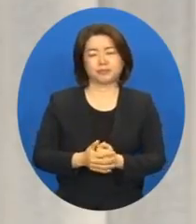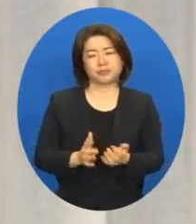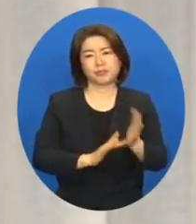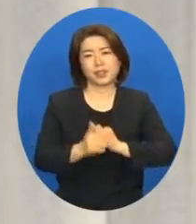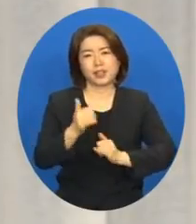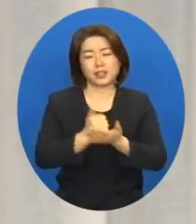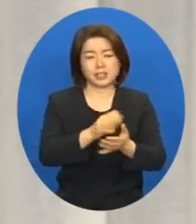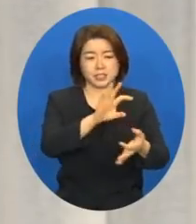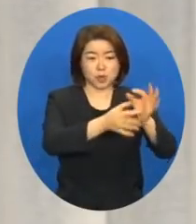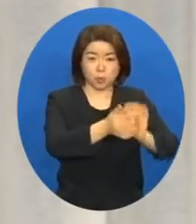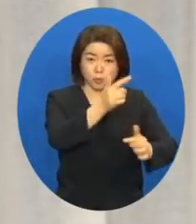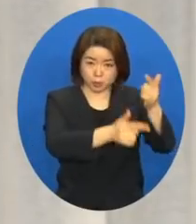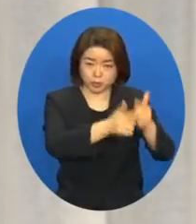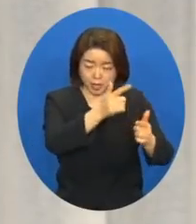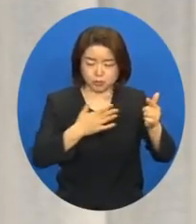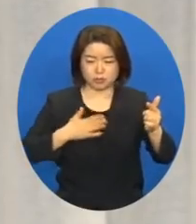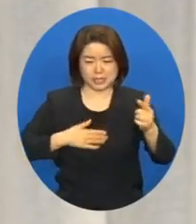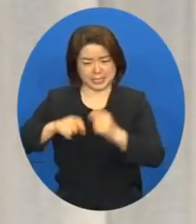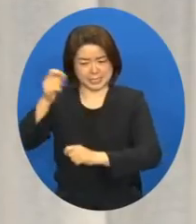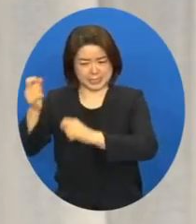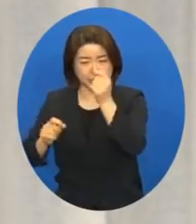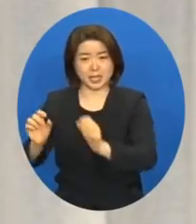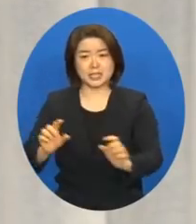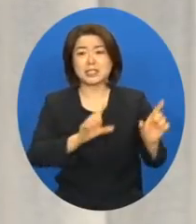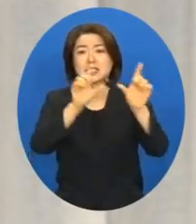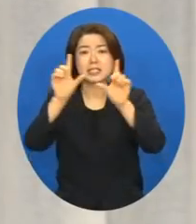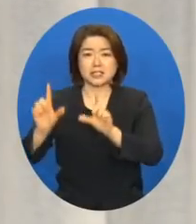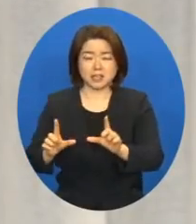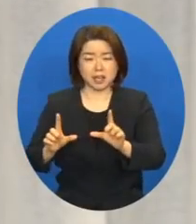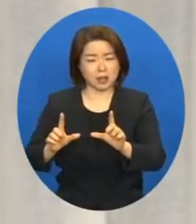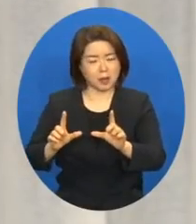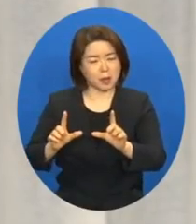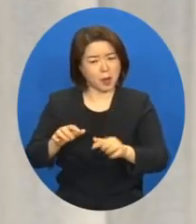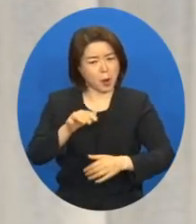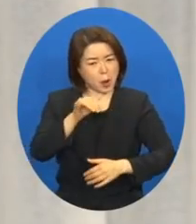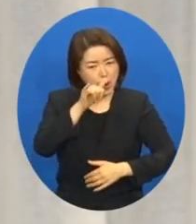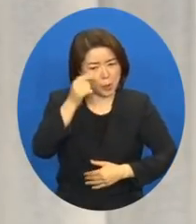예수님은 포도나무고 나는 가지인 삶을 사는가 하는 거예요.